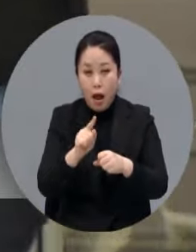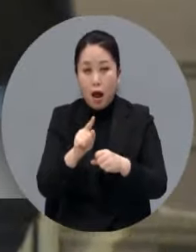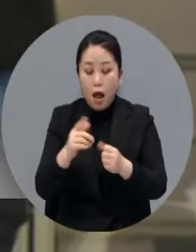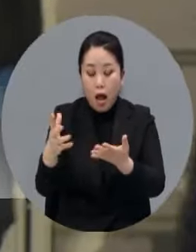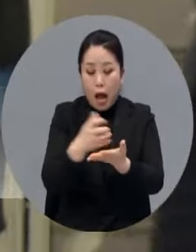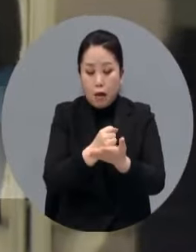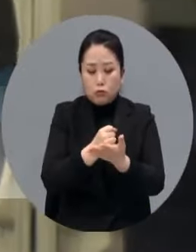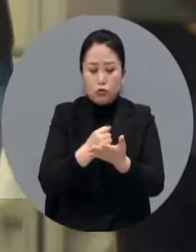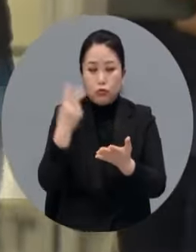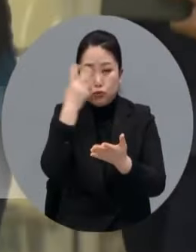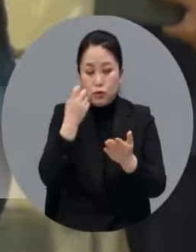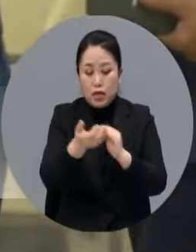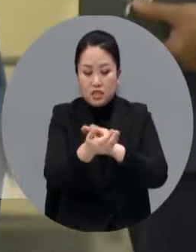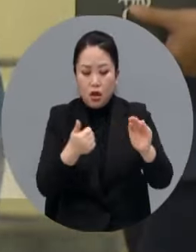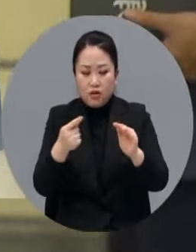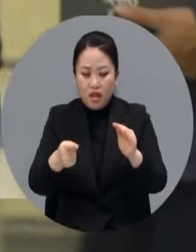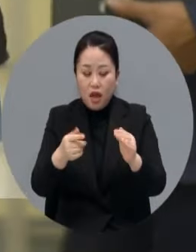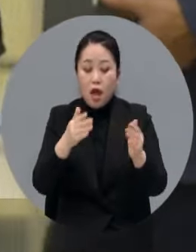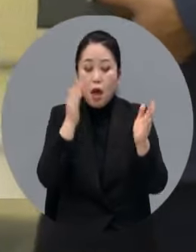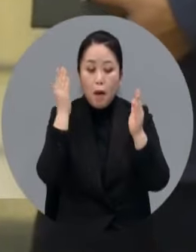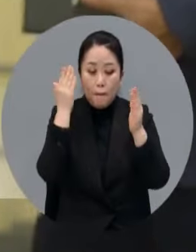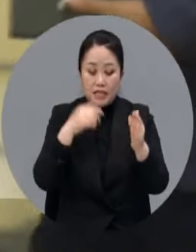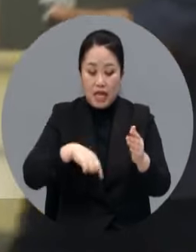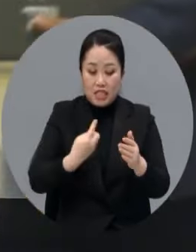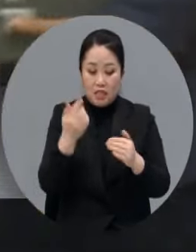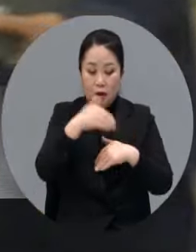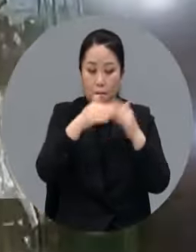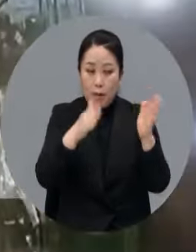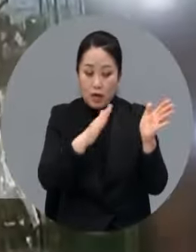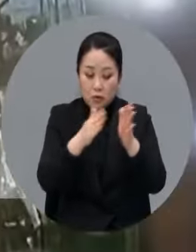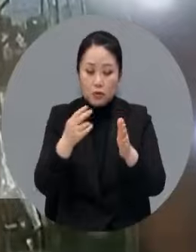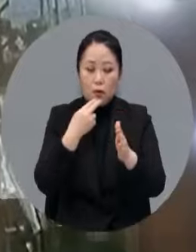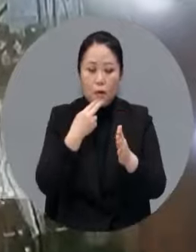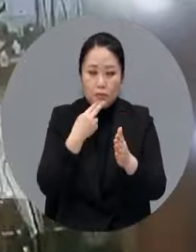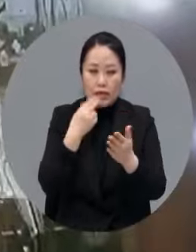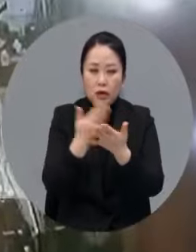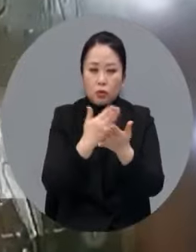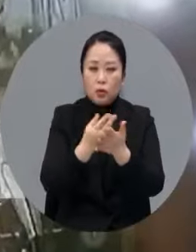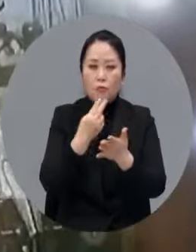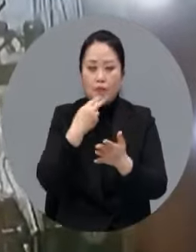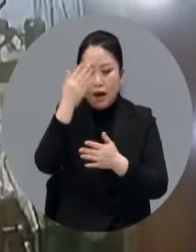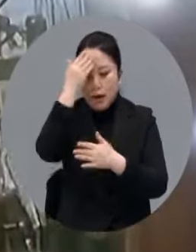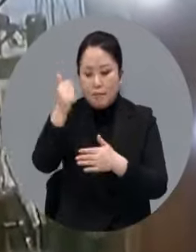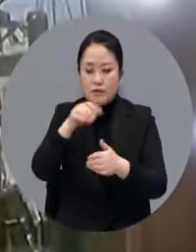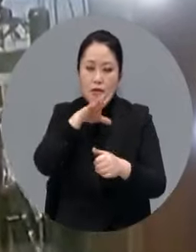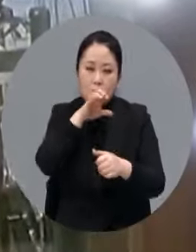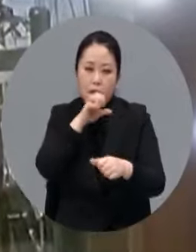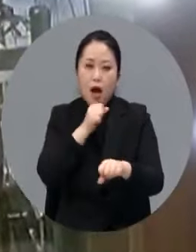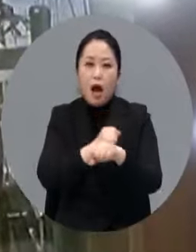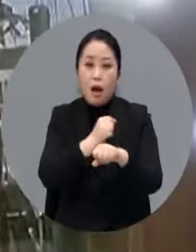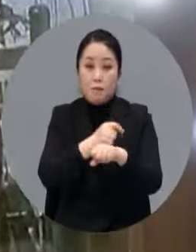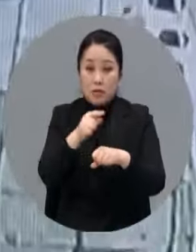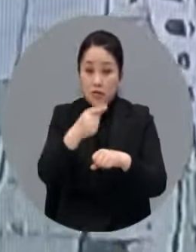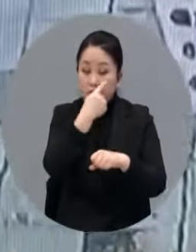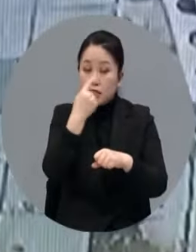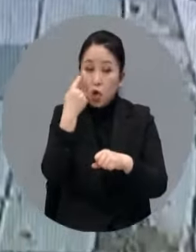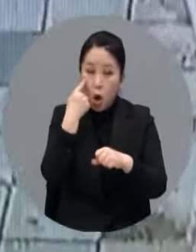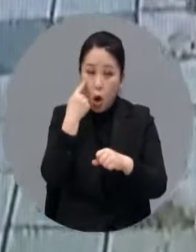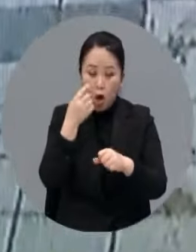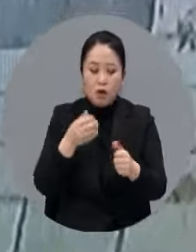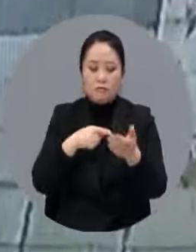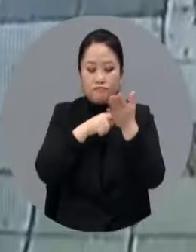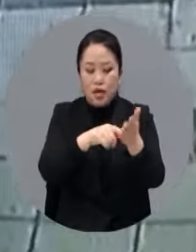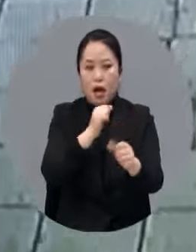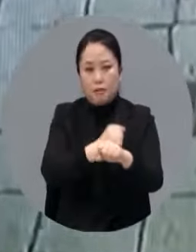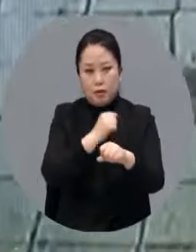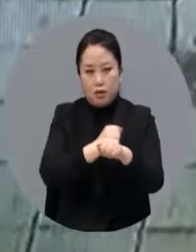자신의 방을 치우지 않은 할아버지를 원망하는 내용이 담긴 녹취 파일을 새로운 증거로 제시하며 항소심에서도 사형을